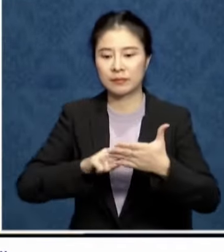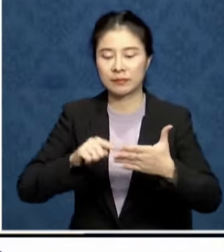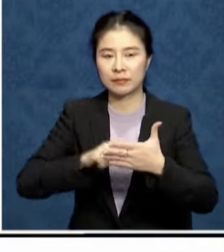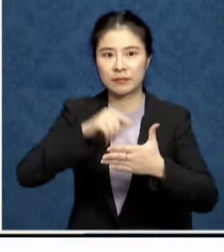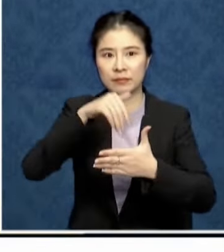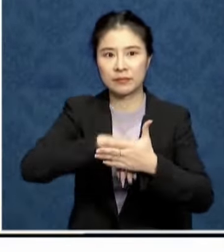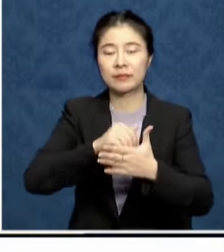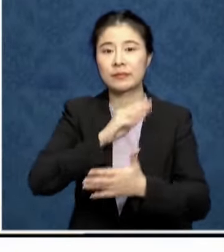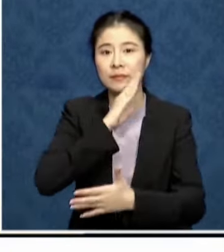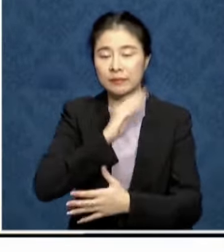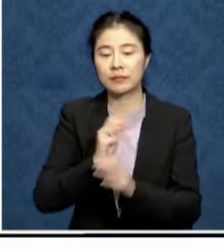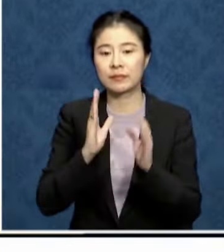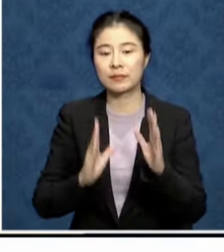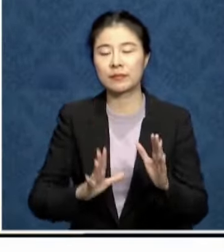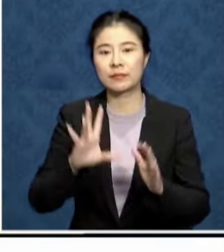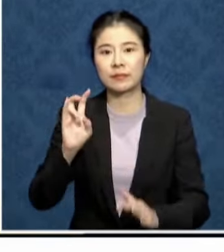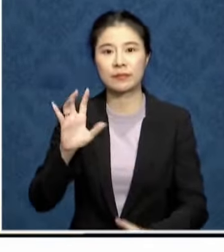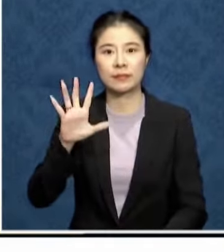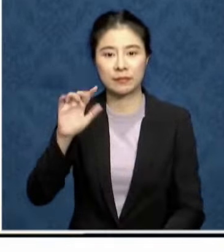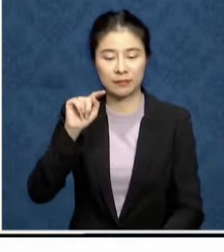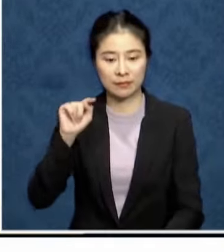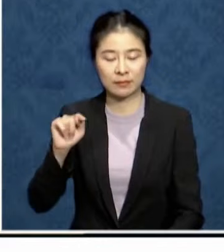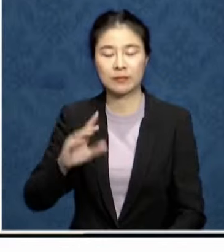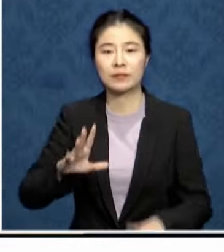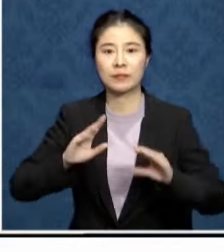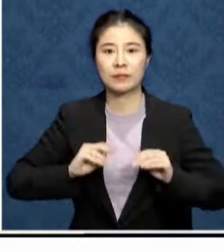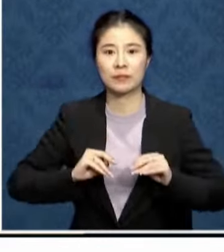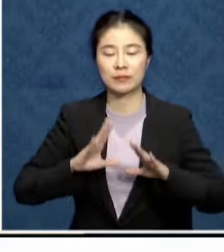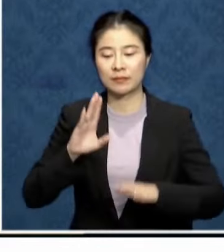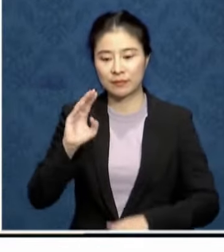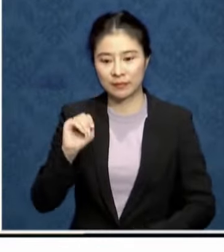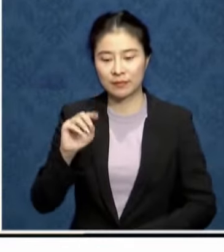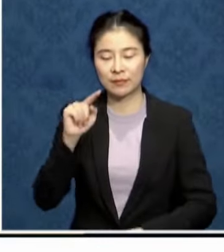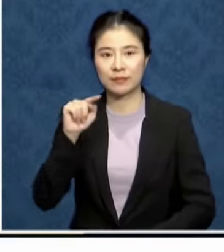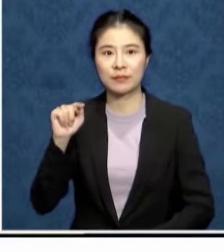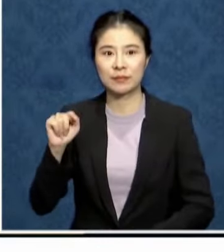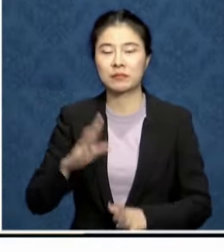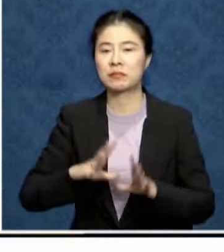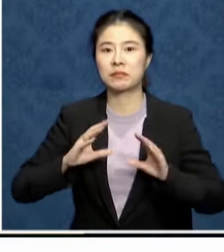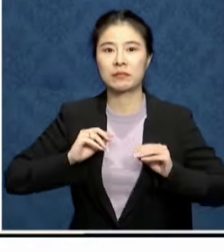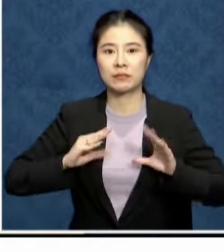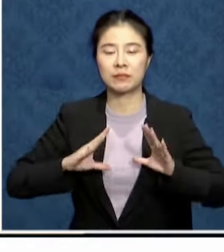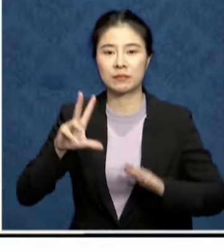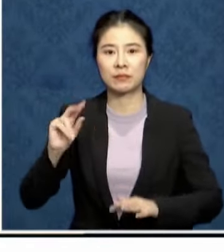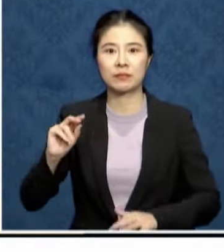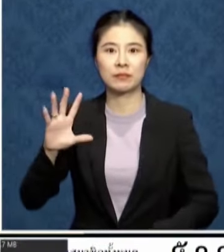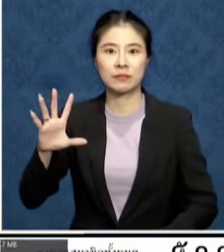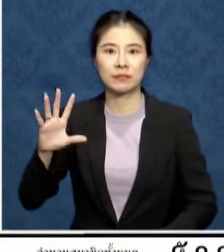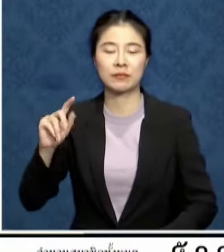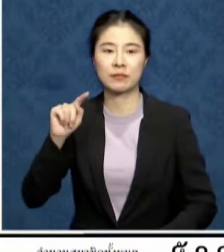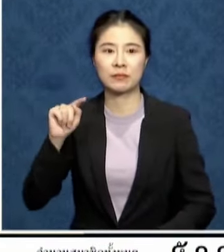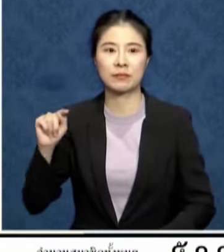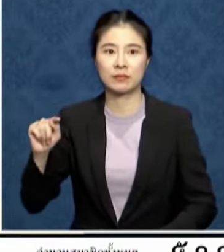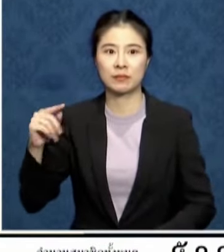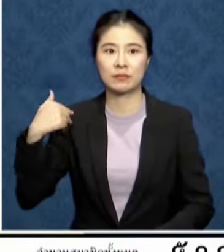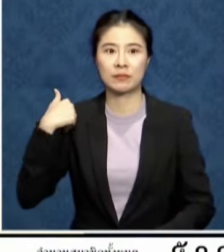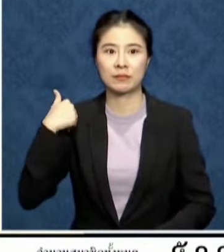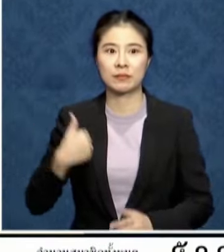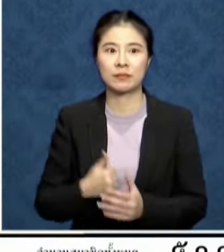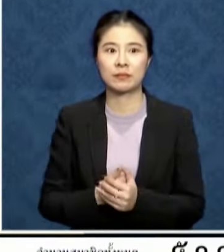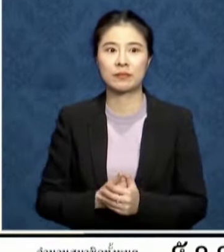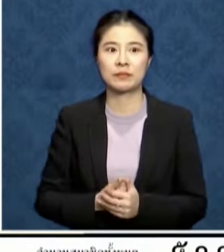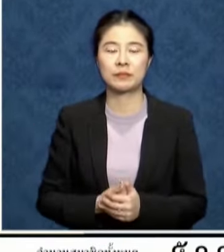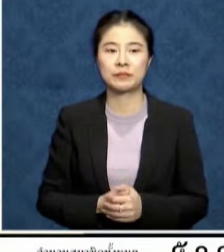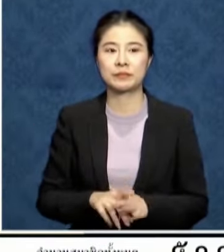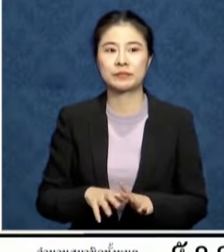ใน75คนนั้นครับมีคนที่ออกมาลงคะแนนเห็นชอบอยู่ที่40คนและคนที่ลงคะแนนไม่เห็นชอบอยู่ที่35คนถ้าเป็นเช่นนี้ดังภาพที่ปร